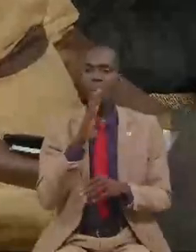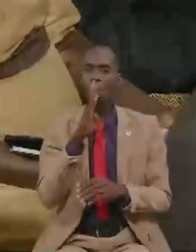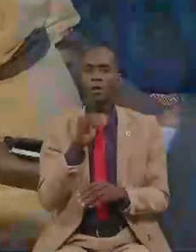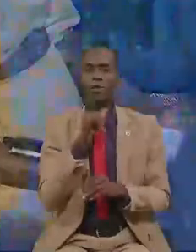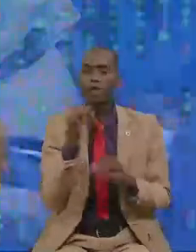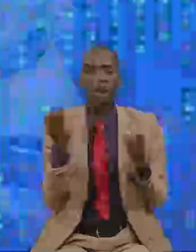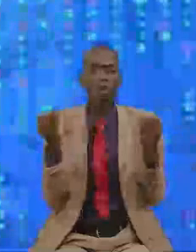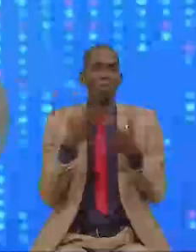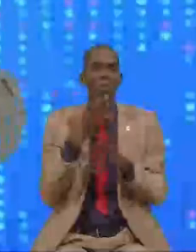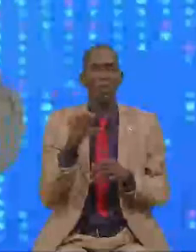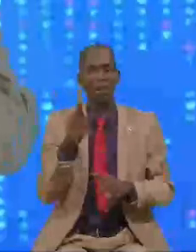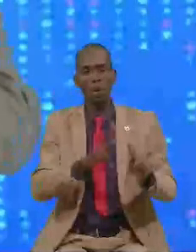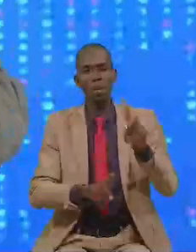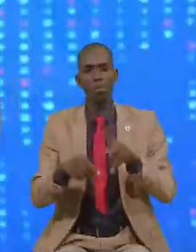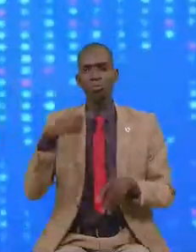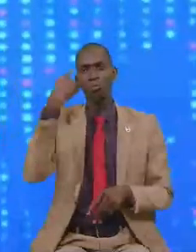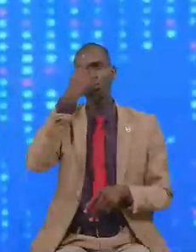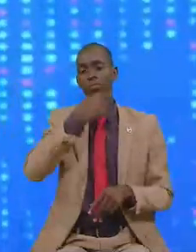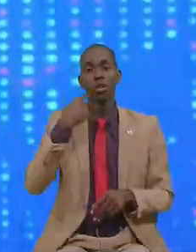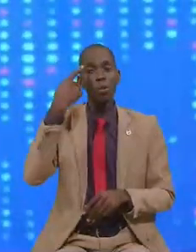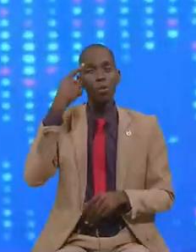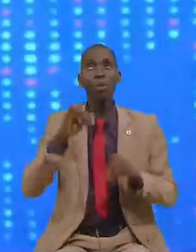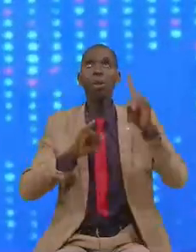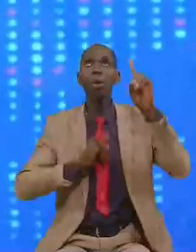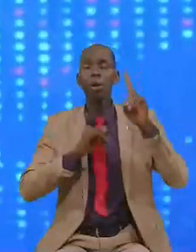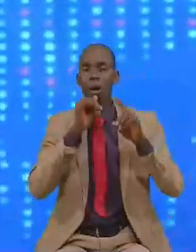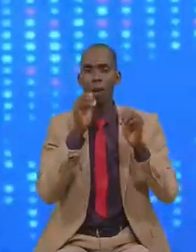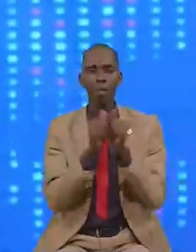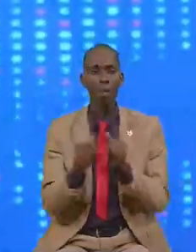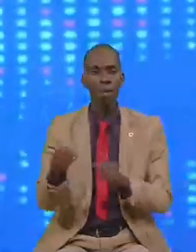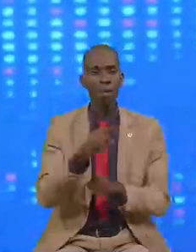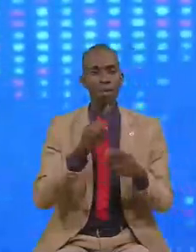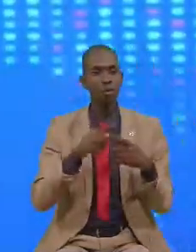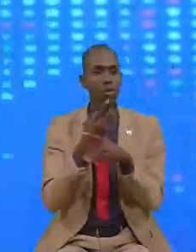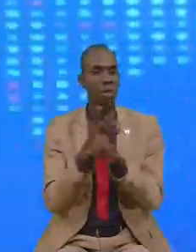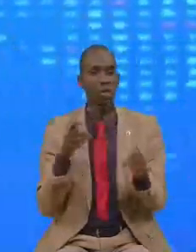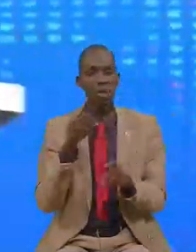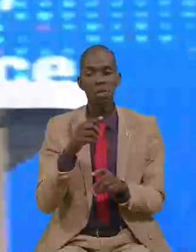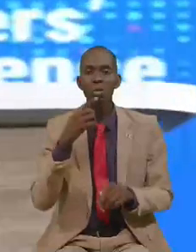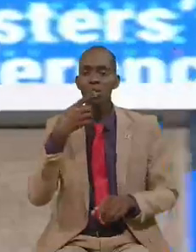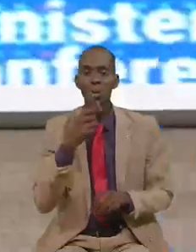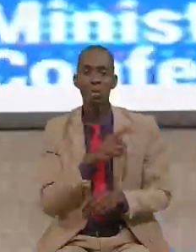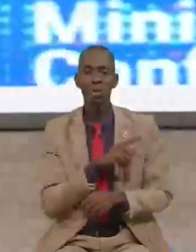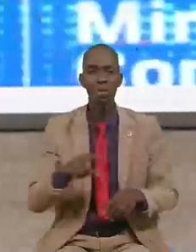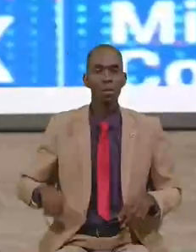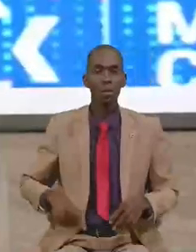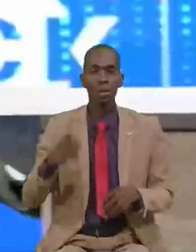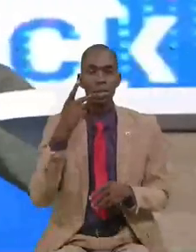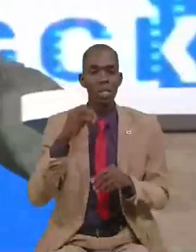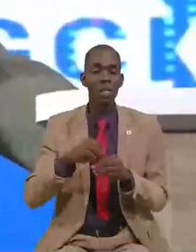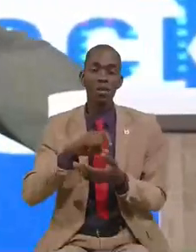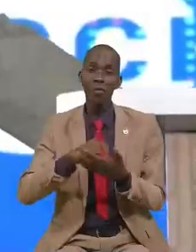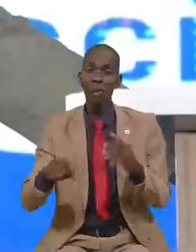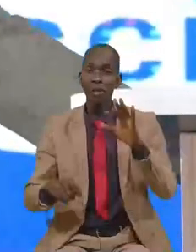de leur visage. Ne les crains pas. Car je suis avec toi pour te délivrer, dit l'Éternel. Verset